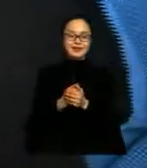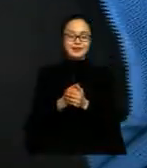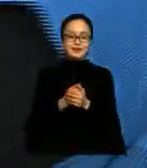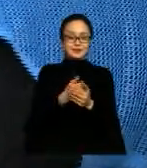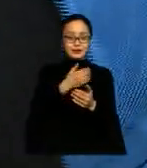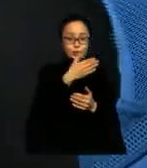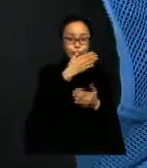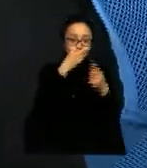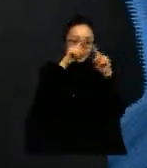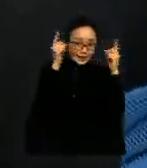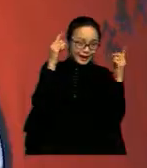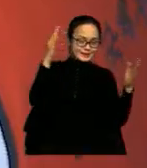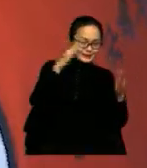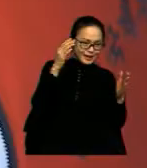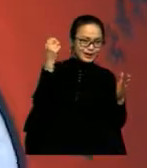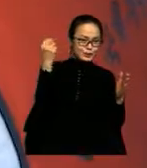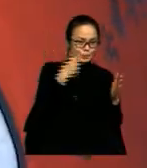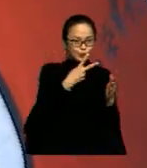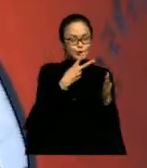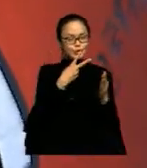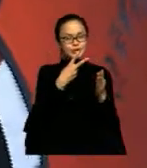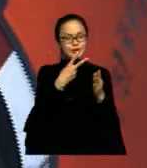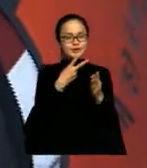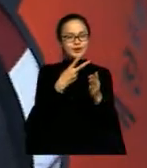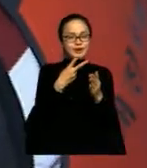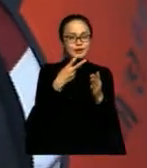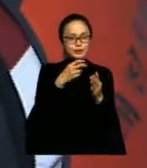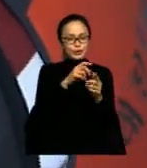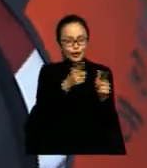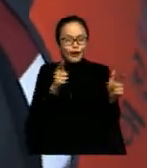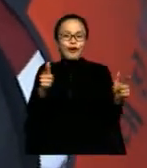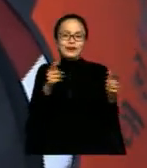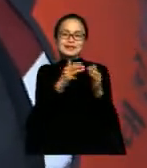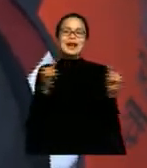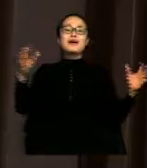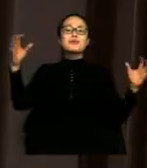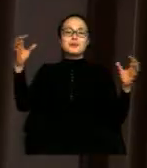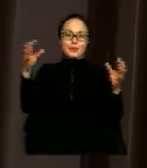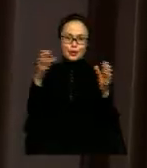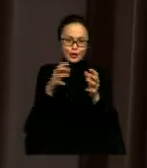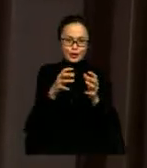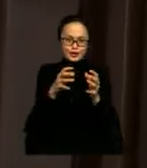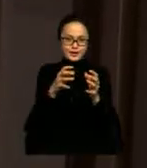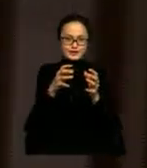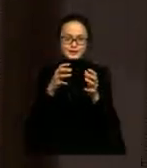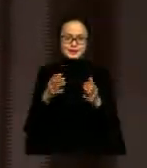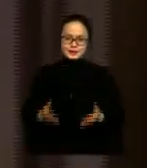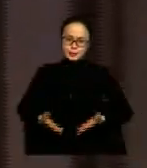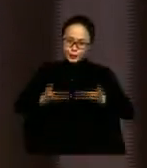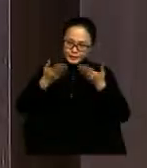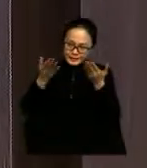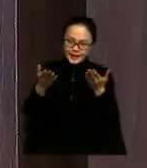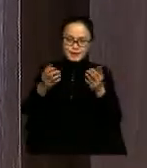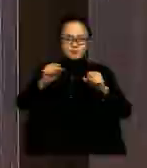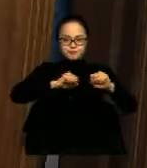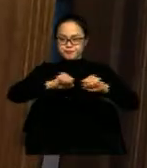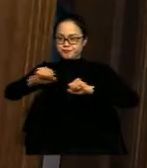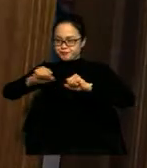중년의 주부와 직장인까지 먼지와 악취를 온몸으로 감당하며 굳은 일도 거뜬히